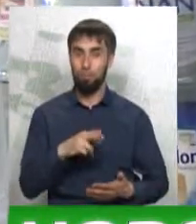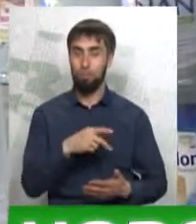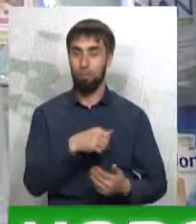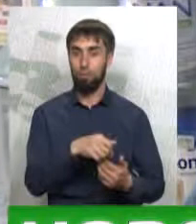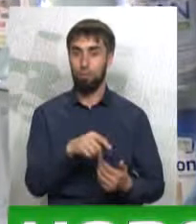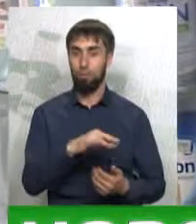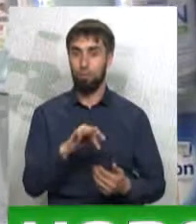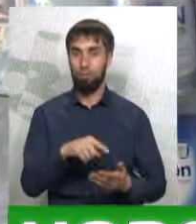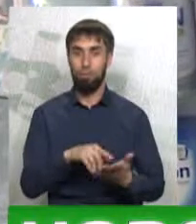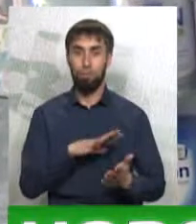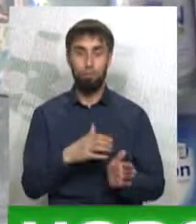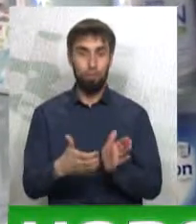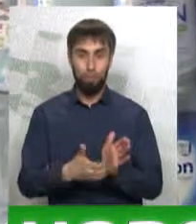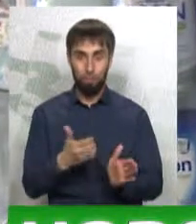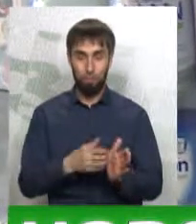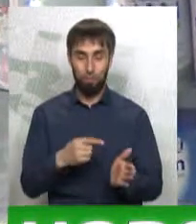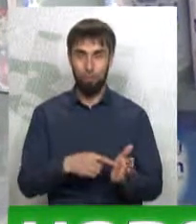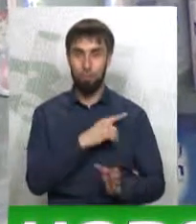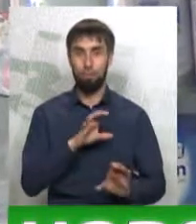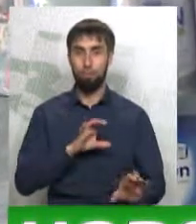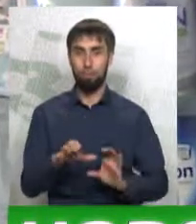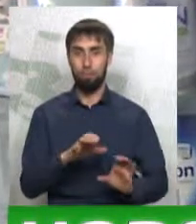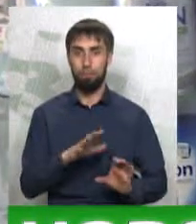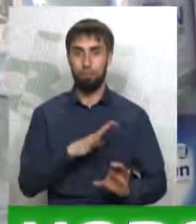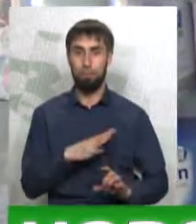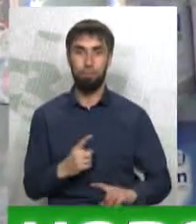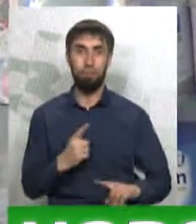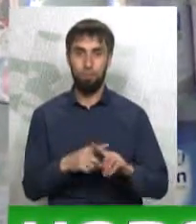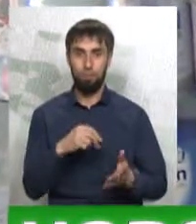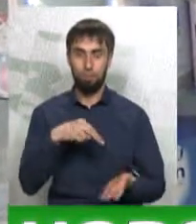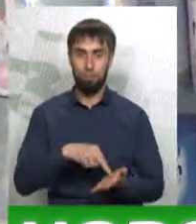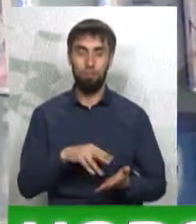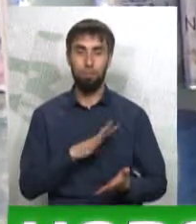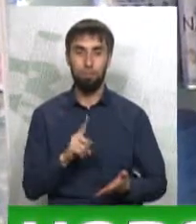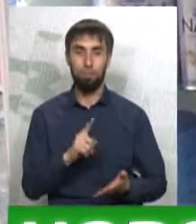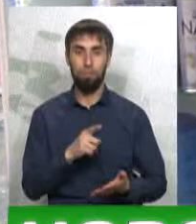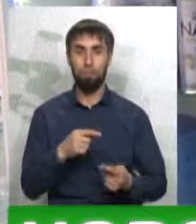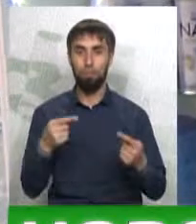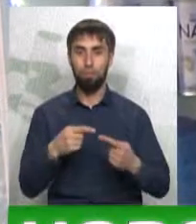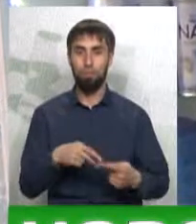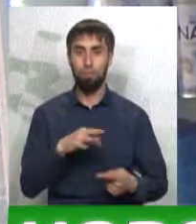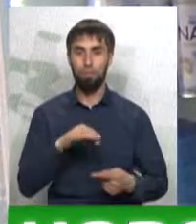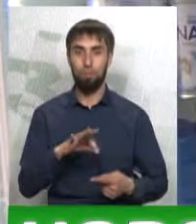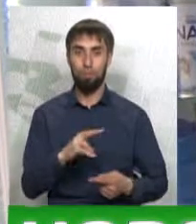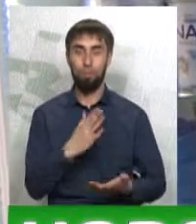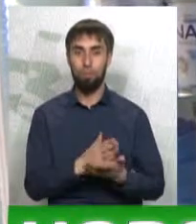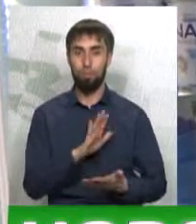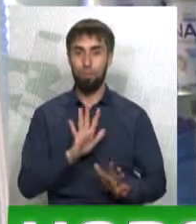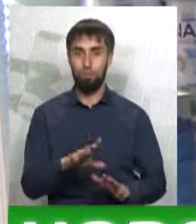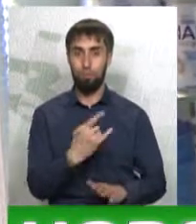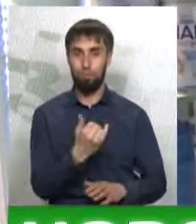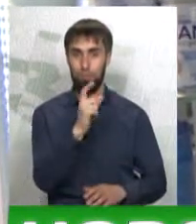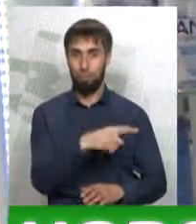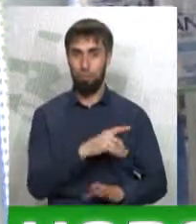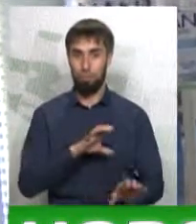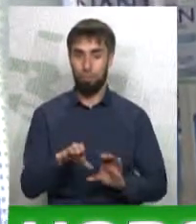в дефектуру, то есть в дефицит, поставщики завышают цены. То есть бывает, что вот конкретно какой-то препарат, он есть только у одного поставщика,